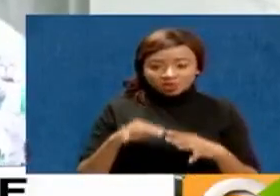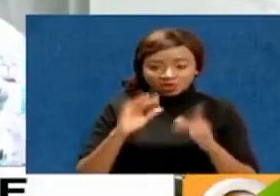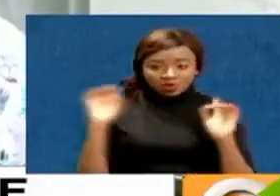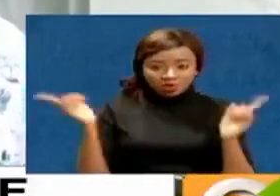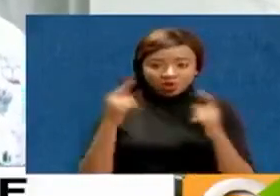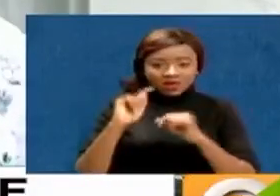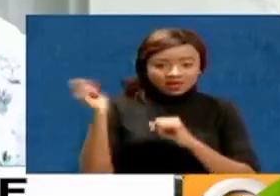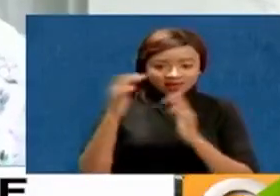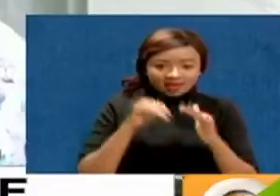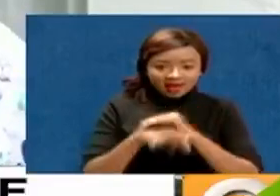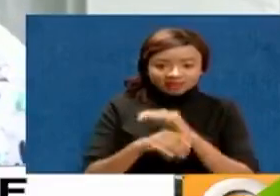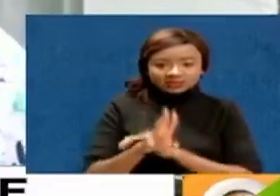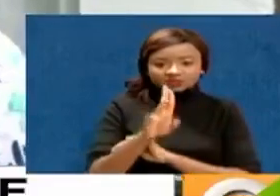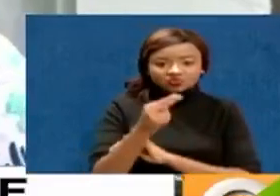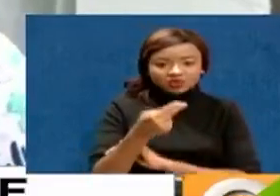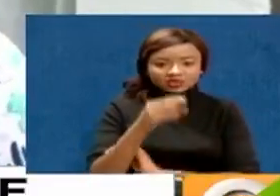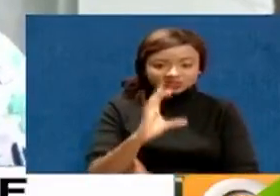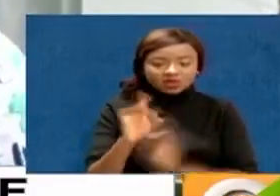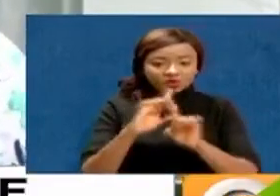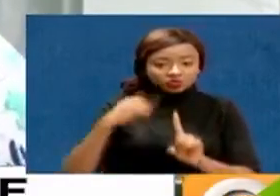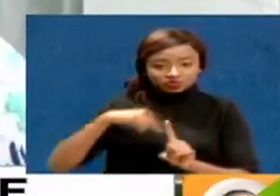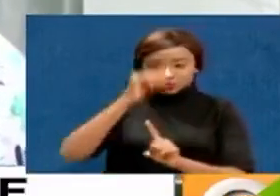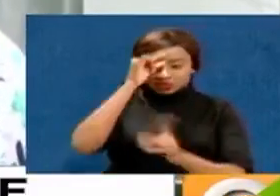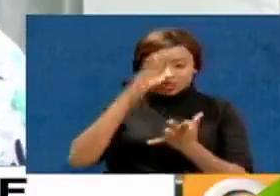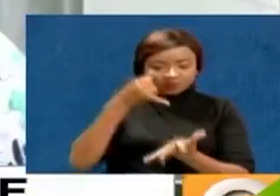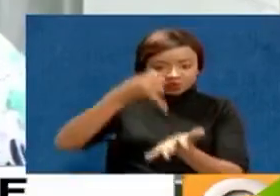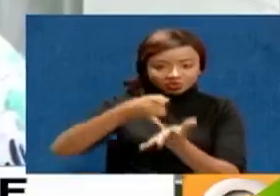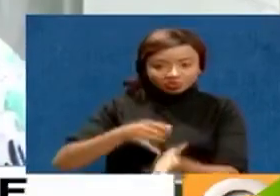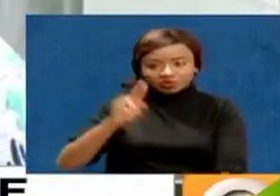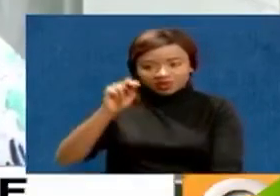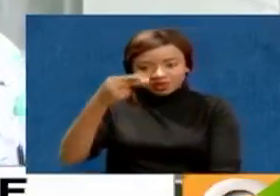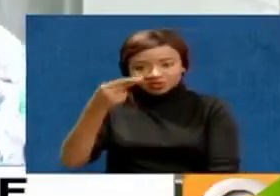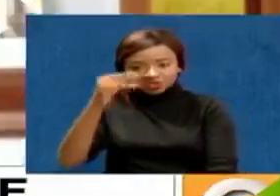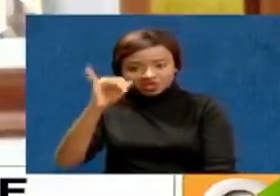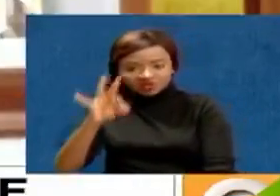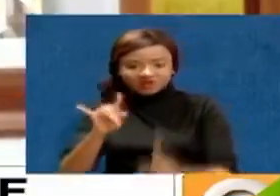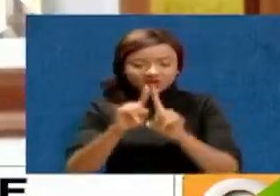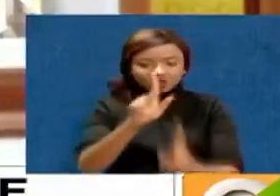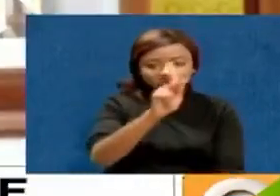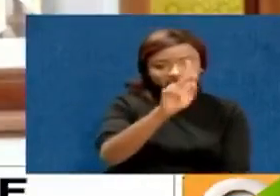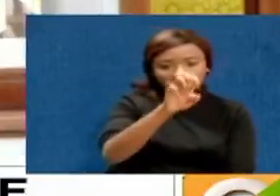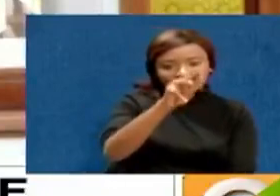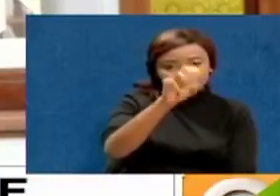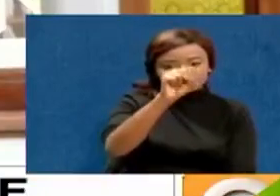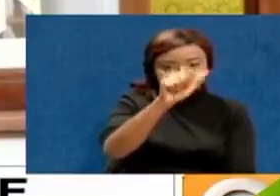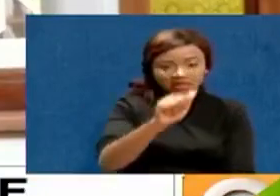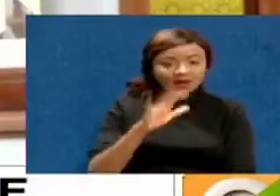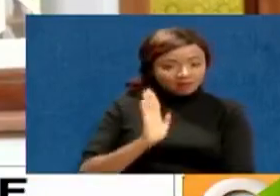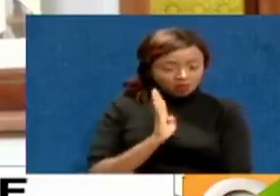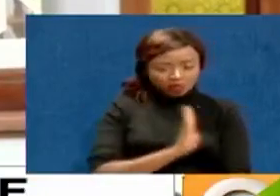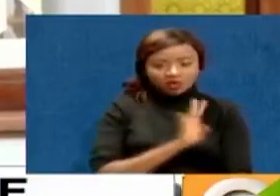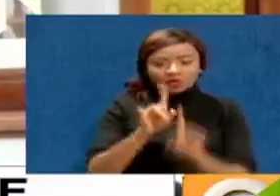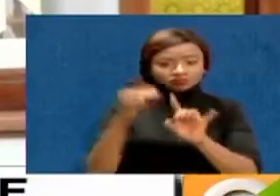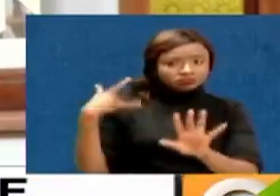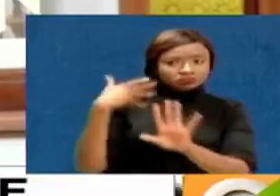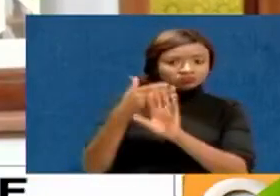sisi magavana tunasema lazima tuuzishwe katika NHIF, tuingie kwa board ya management na pia kwa KEMSA. Kwa ida zile pesa ambazo tumekuwa tukipata za UHC ni